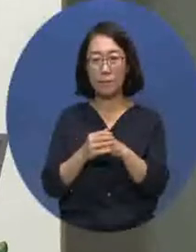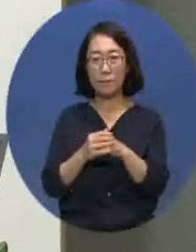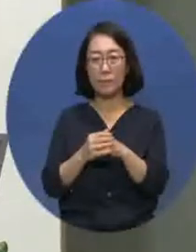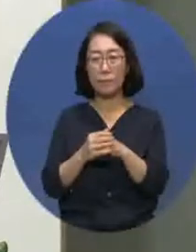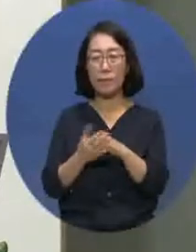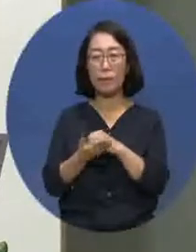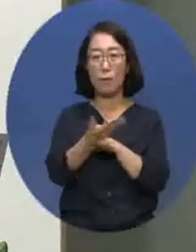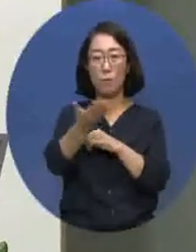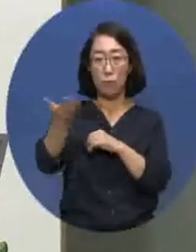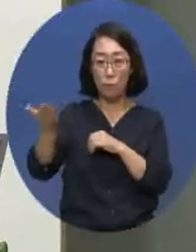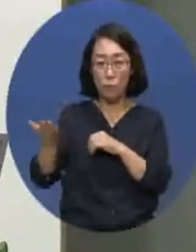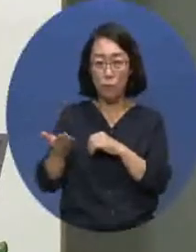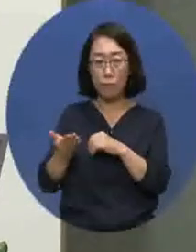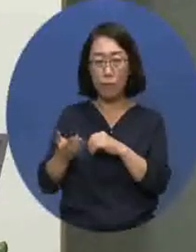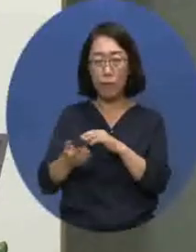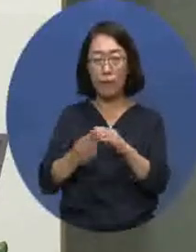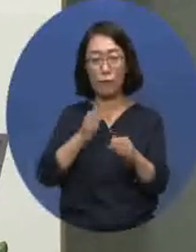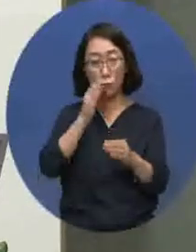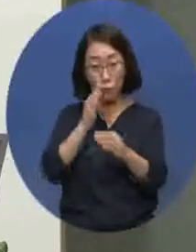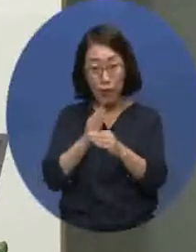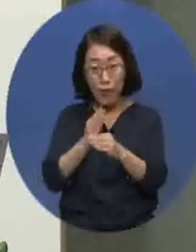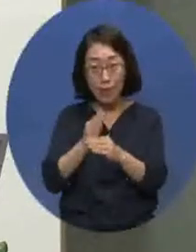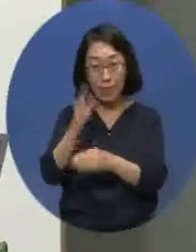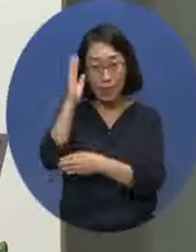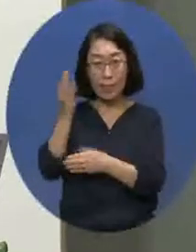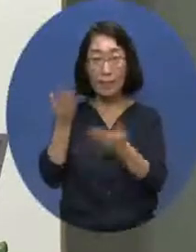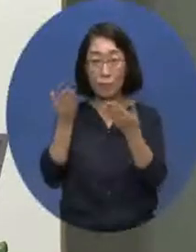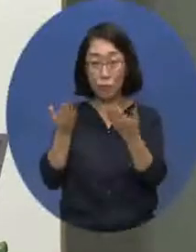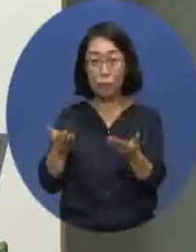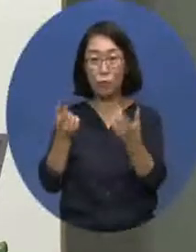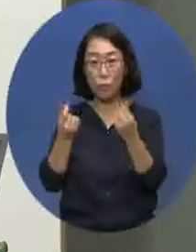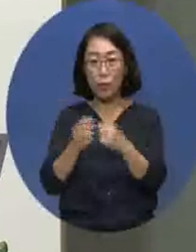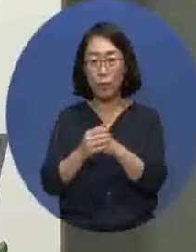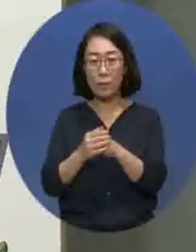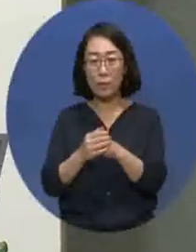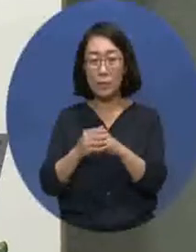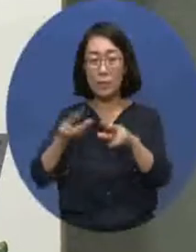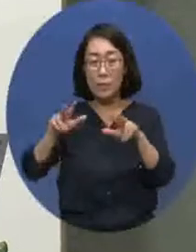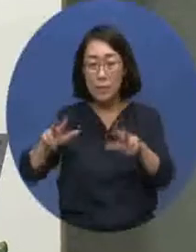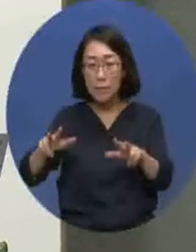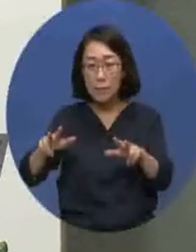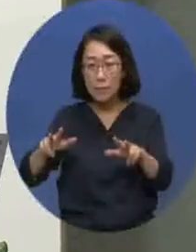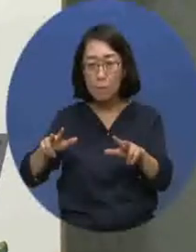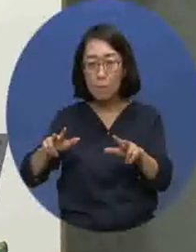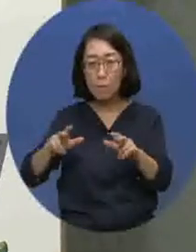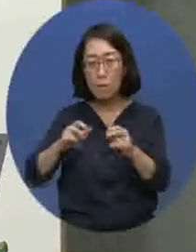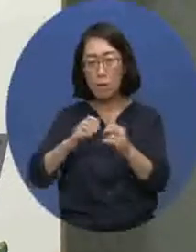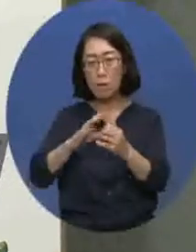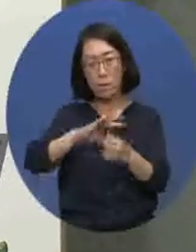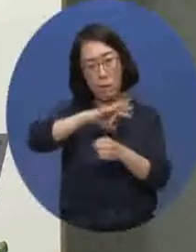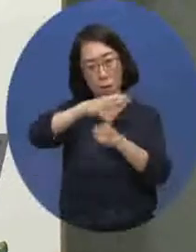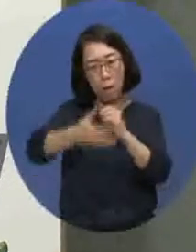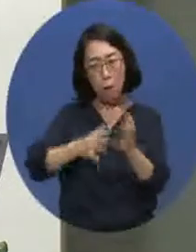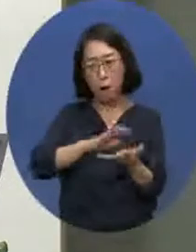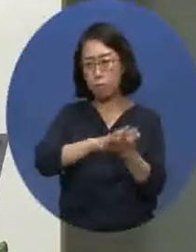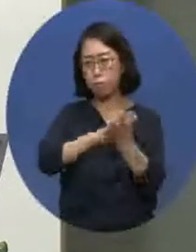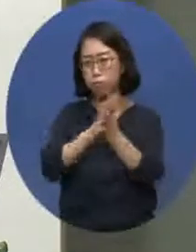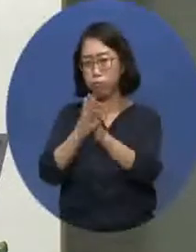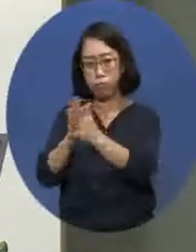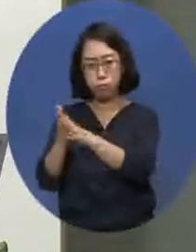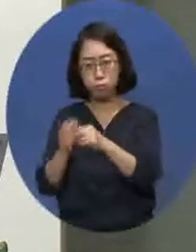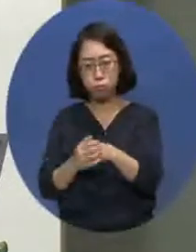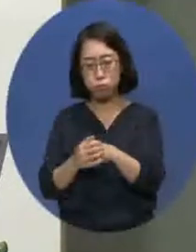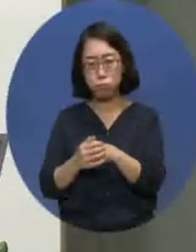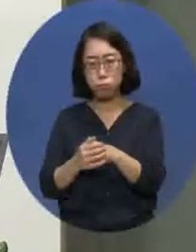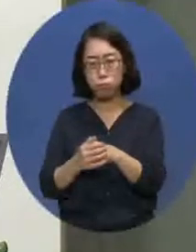여러분 제가 갖춘 가넷 안 깐 말씀드렸습니다만 시대는 급작스럽게 변화됩니다 타이의